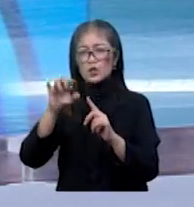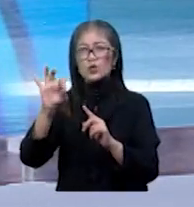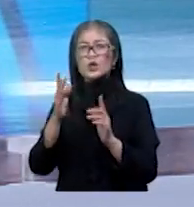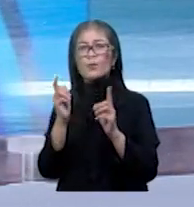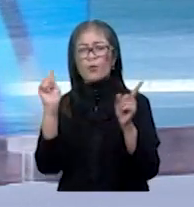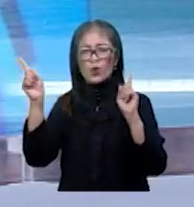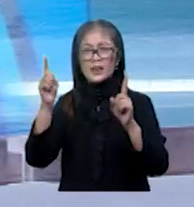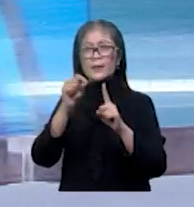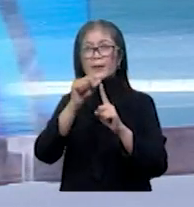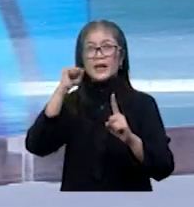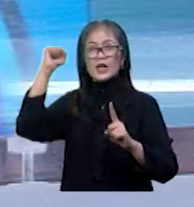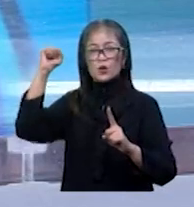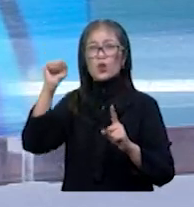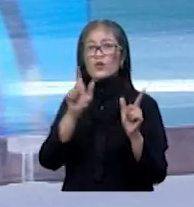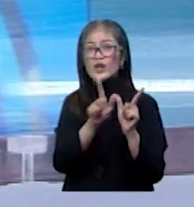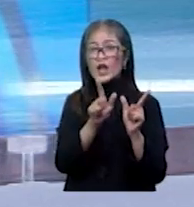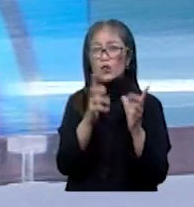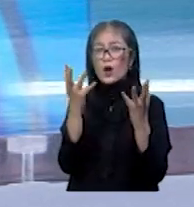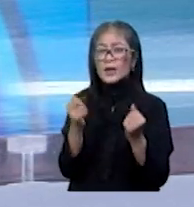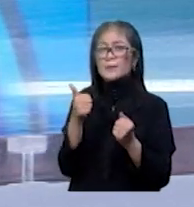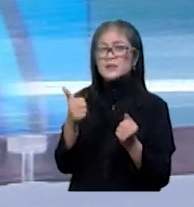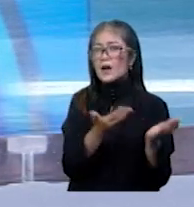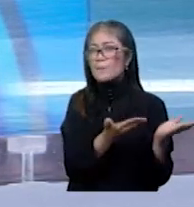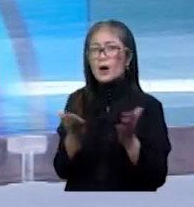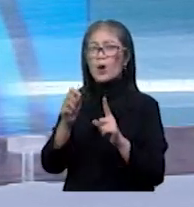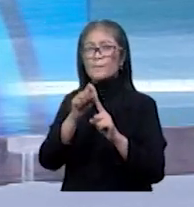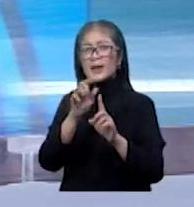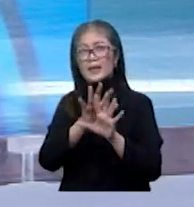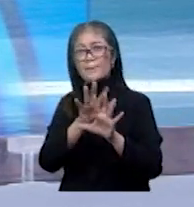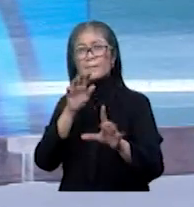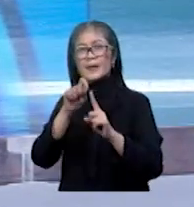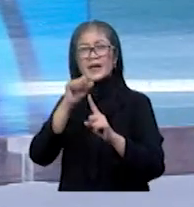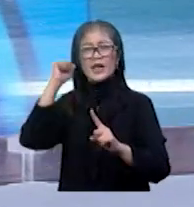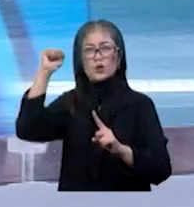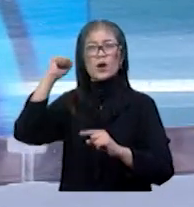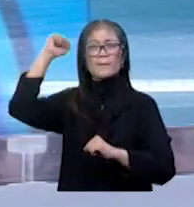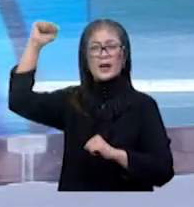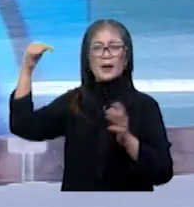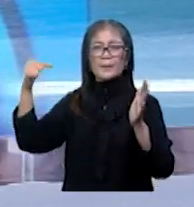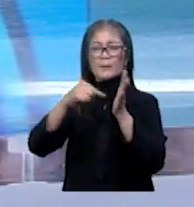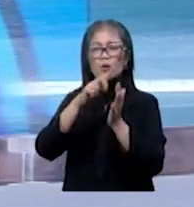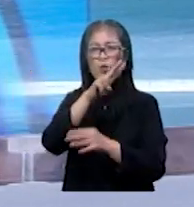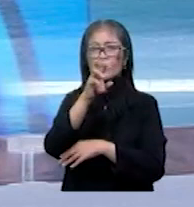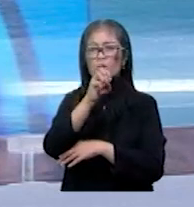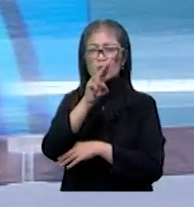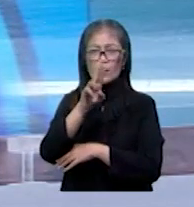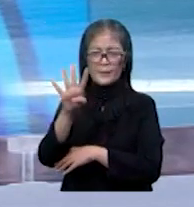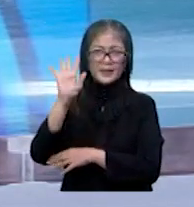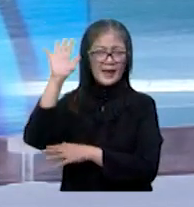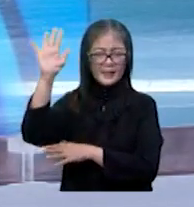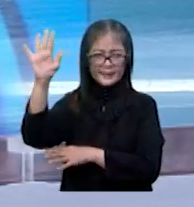Perindo Jawa Tengah. Wuryanto diharapkan bisa membawa Partai Perindo meraih kemenangan di Jawa Tengah pada pemilu 2024